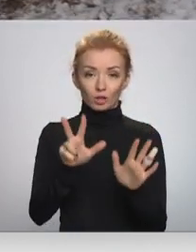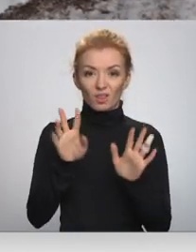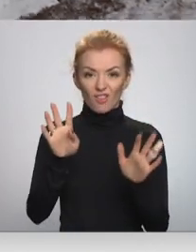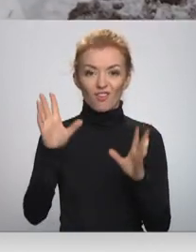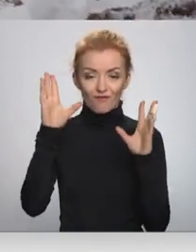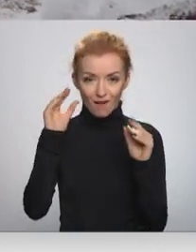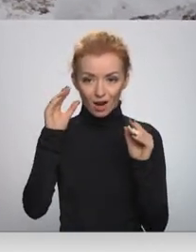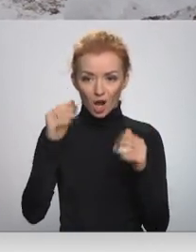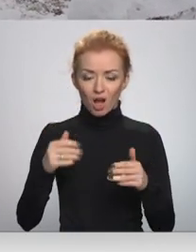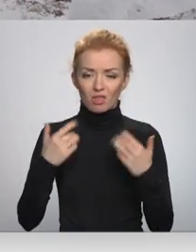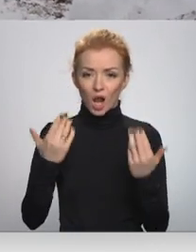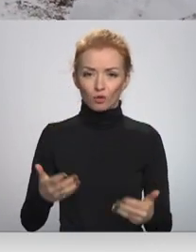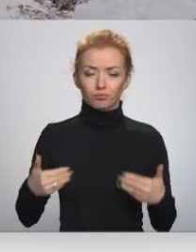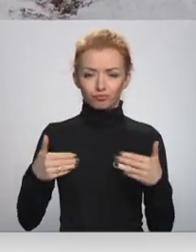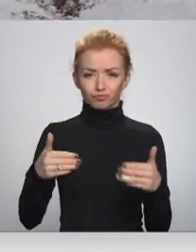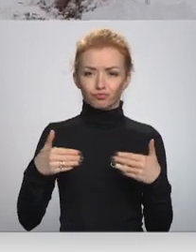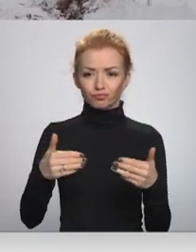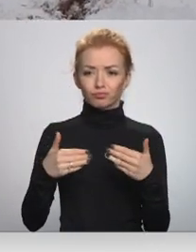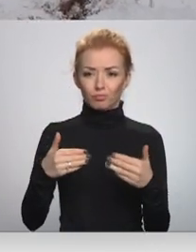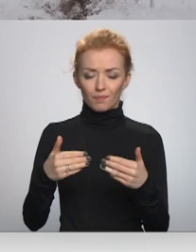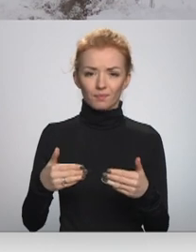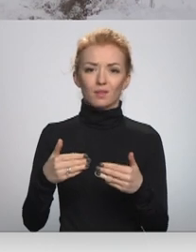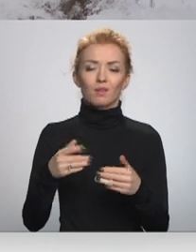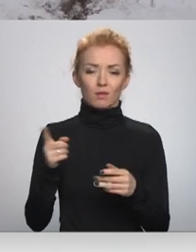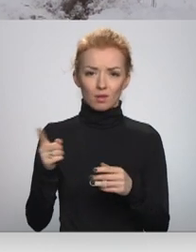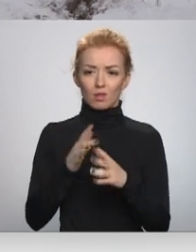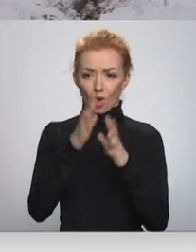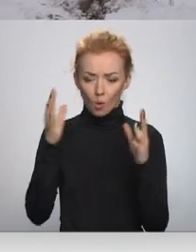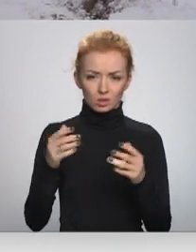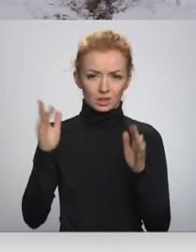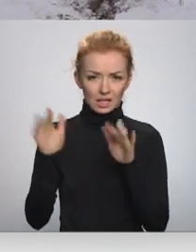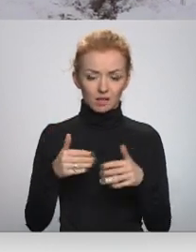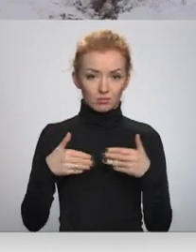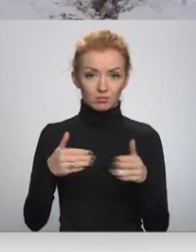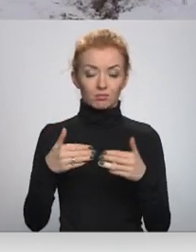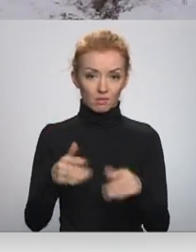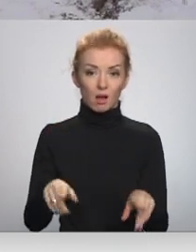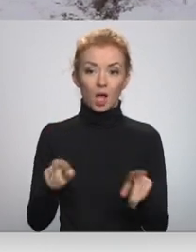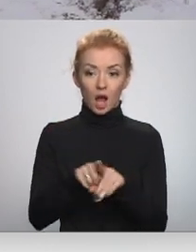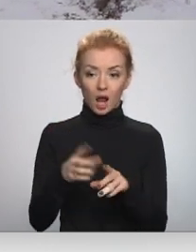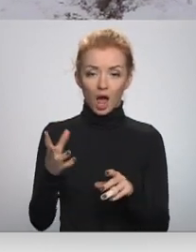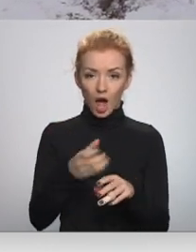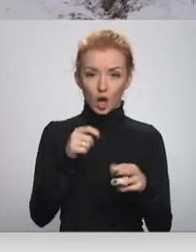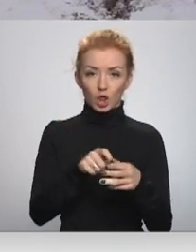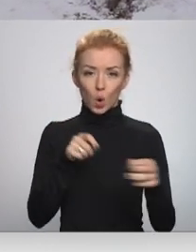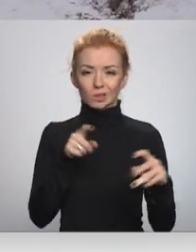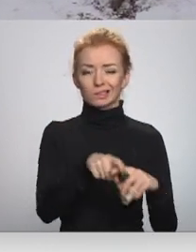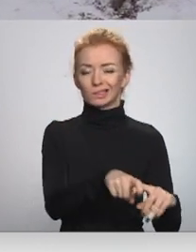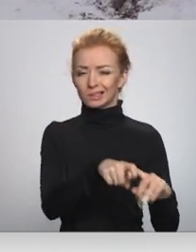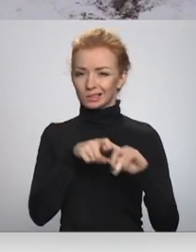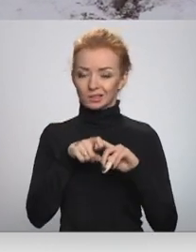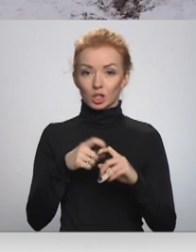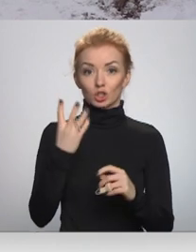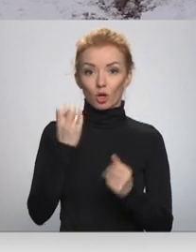vakarā. Traktoristam Edgaram turklāt neācies neviens šķūrēt sniegu, bet arī ar trosi no kupenām izvilkt